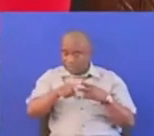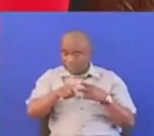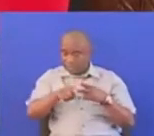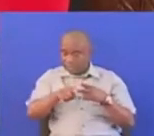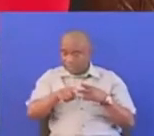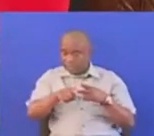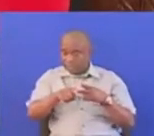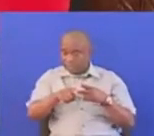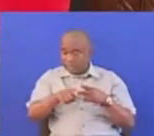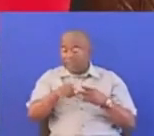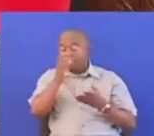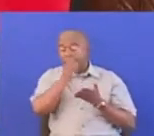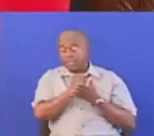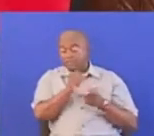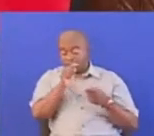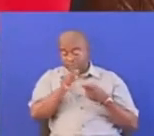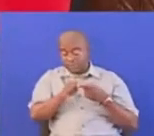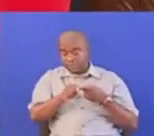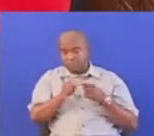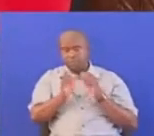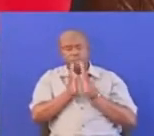kwenye azimio hili la Ruaha,